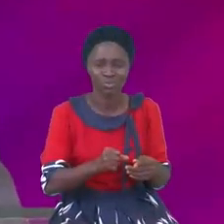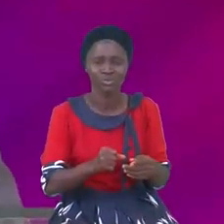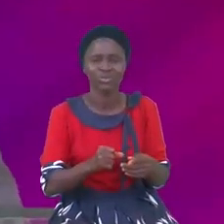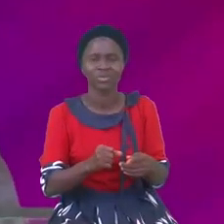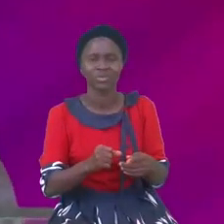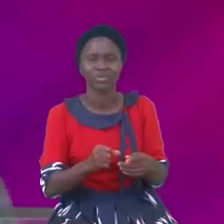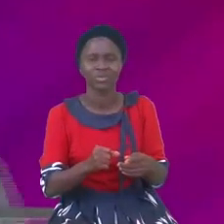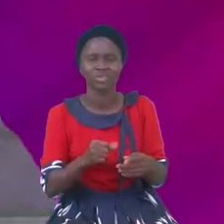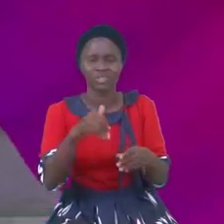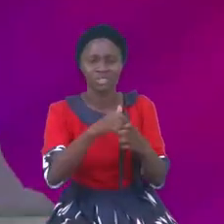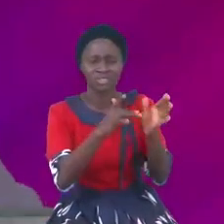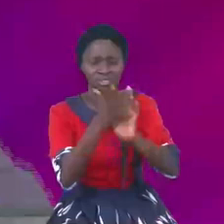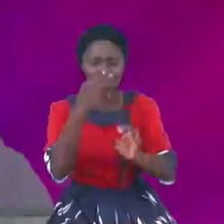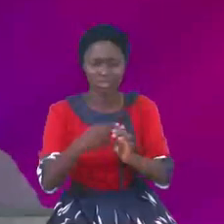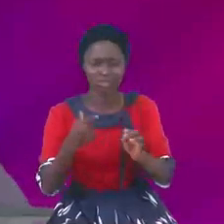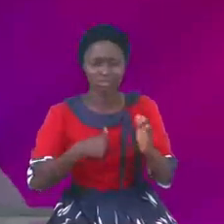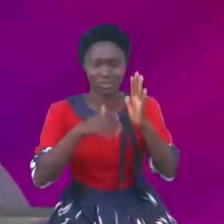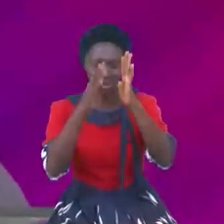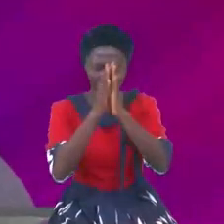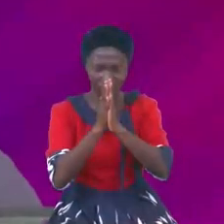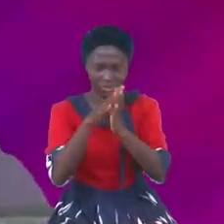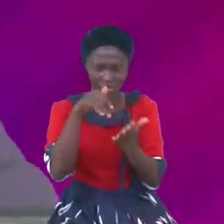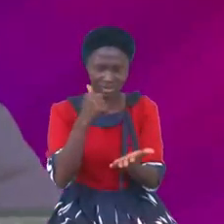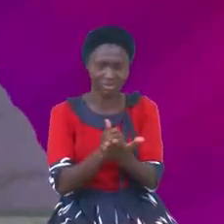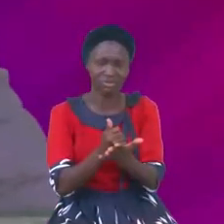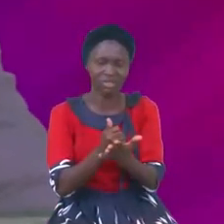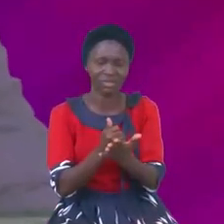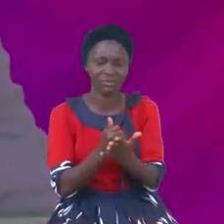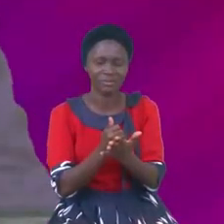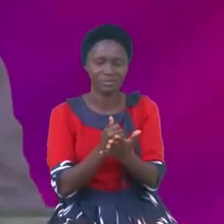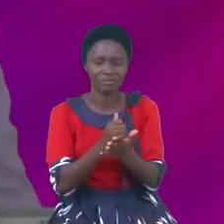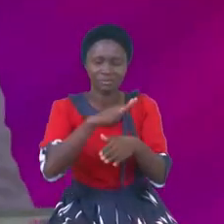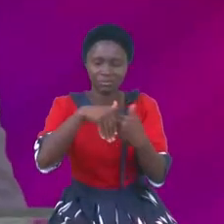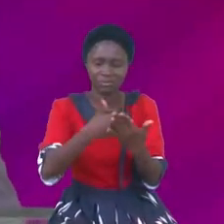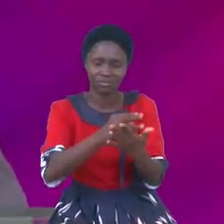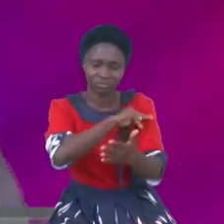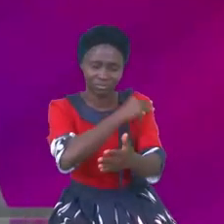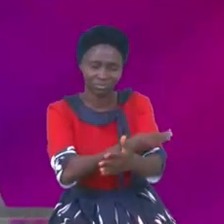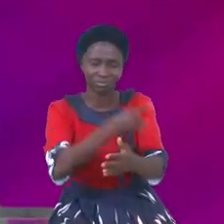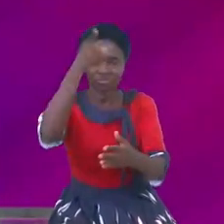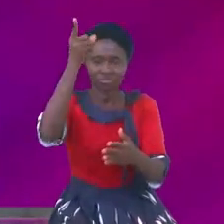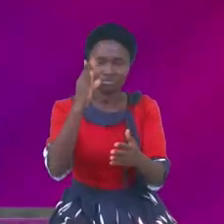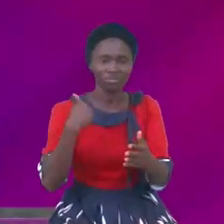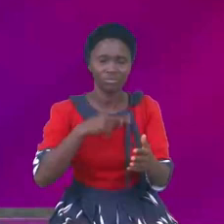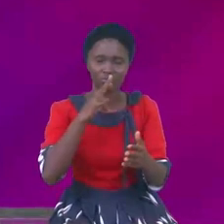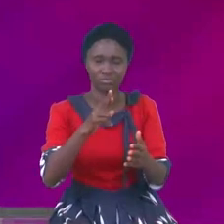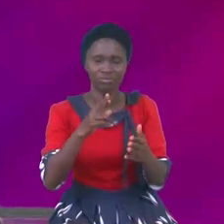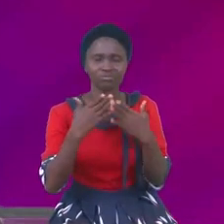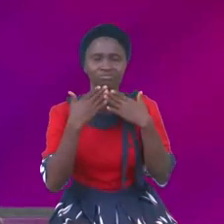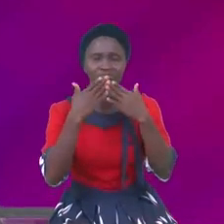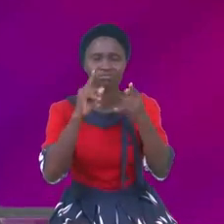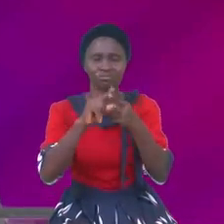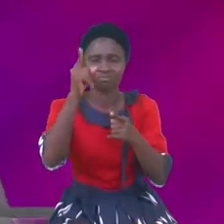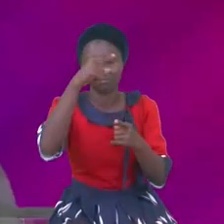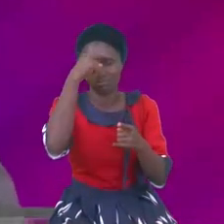courante. Au nom de Jésus, nous prions. Dieu Tout-Puissant, nous te disons merci pour l'amour